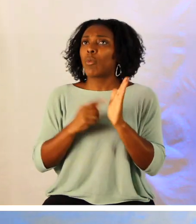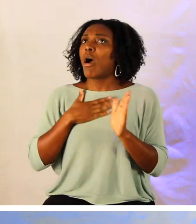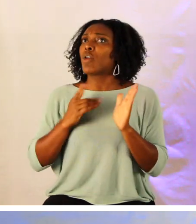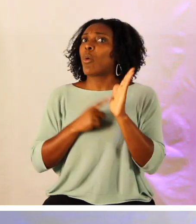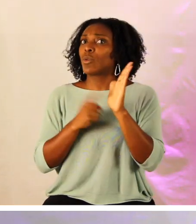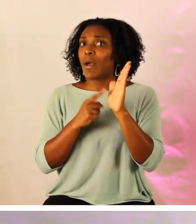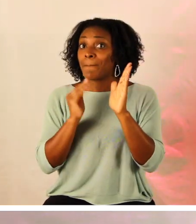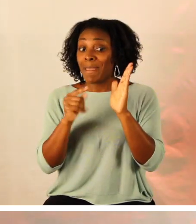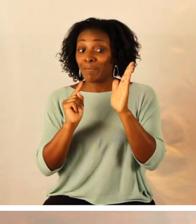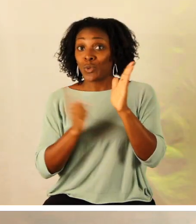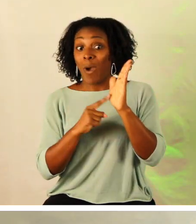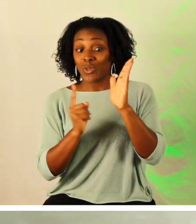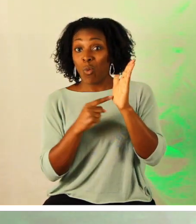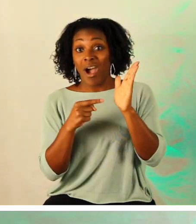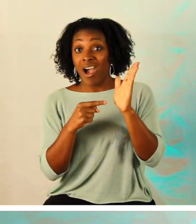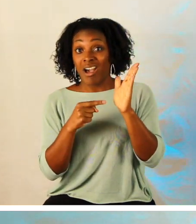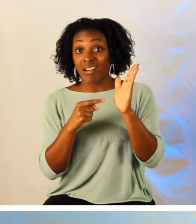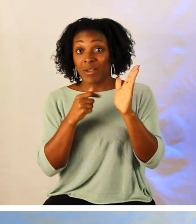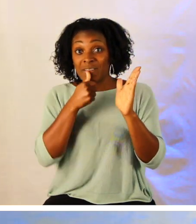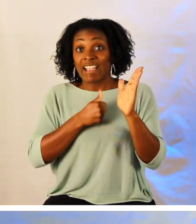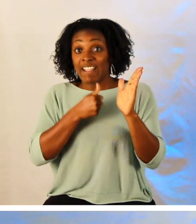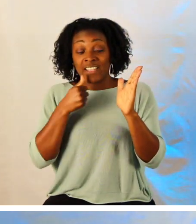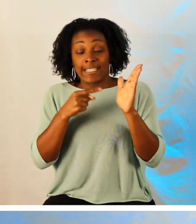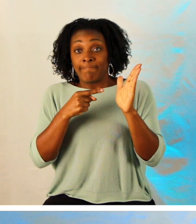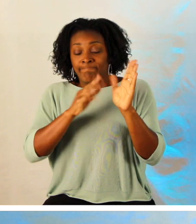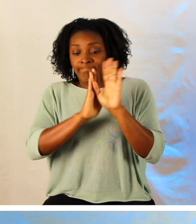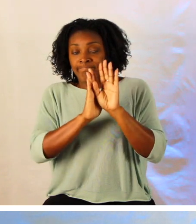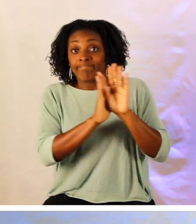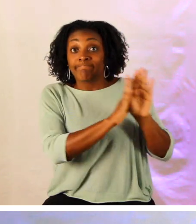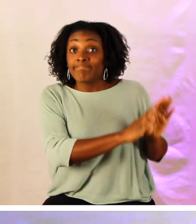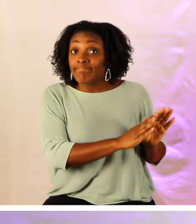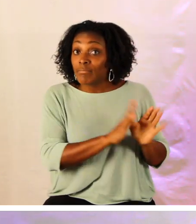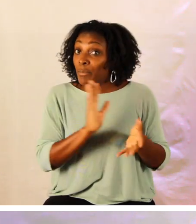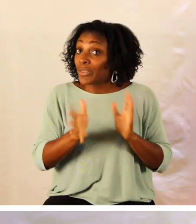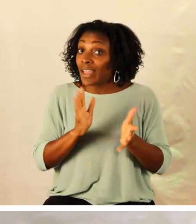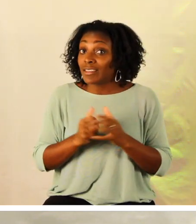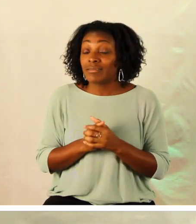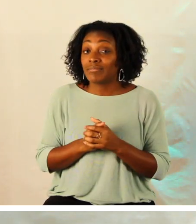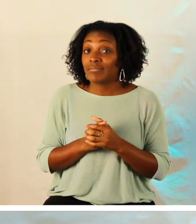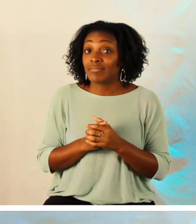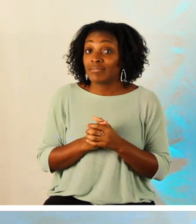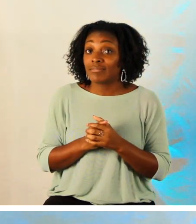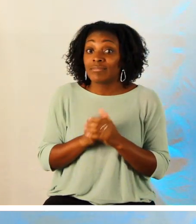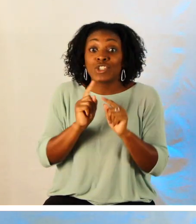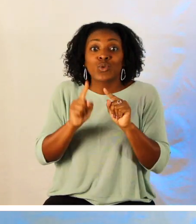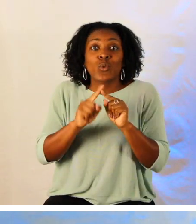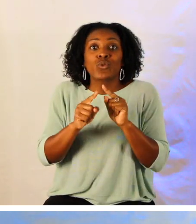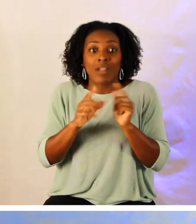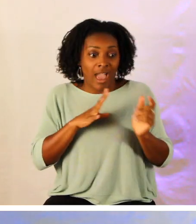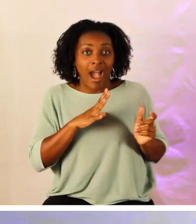yeux, qui sont même intouchables. Parfois, ça peut passer par ce qu'on a, mais aussi par ce qu'on